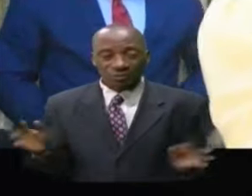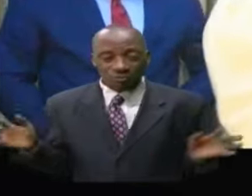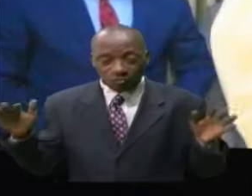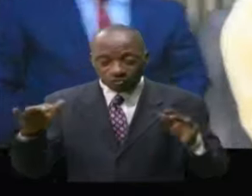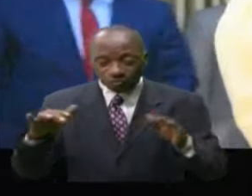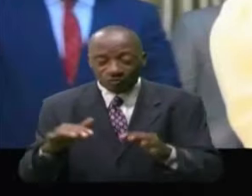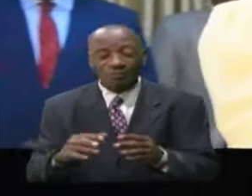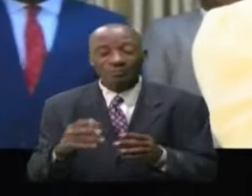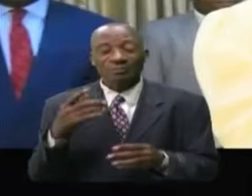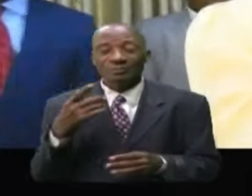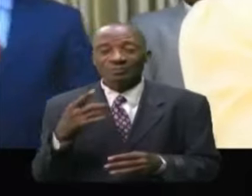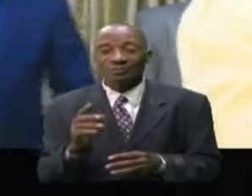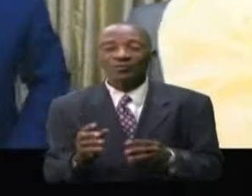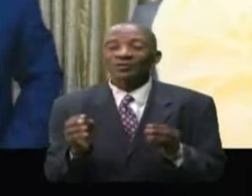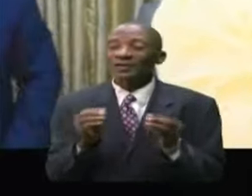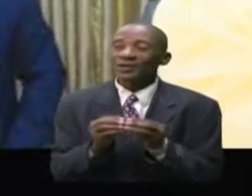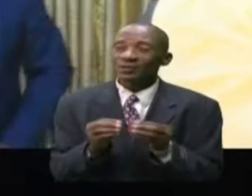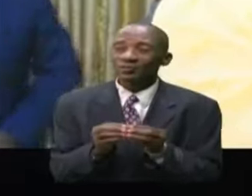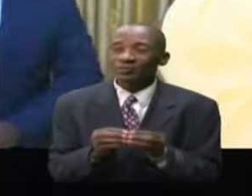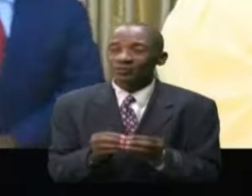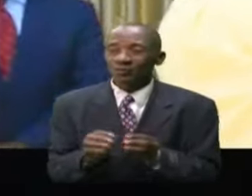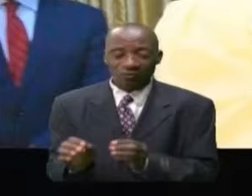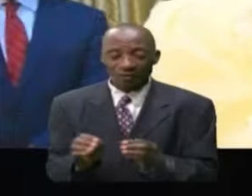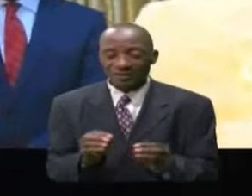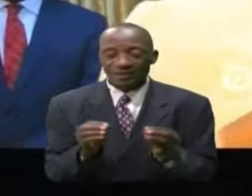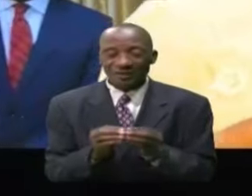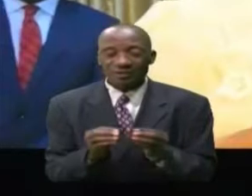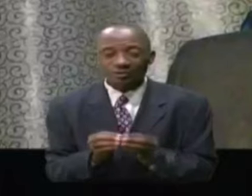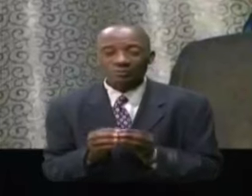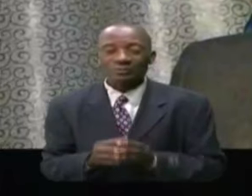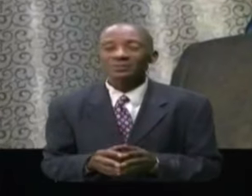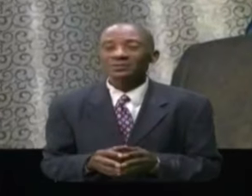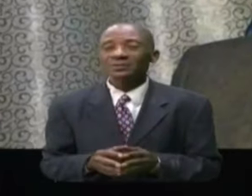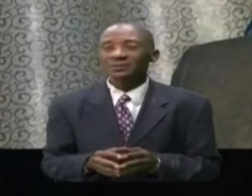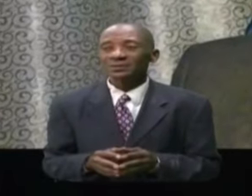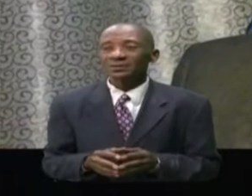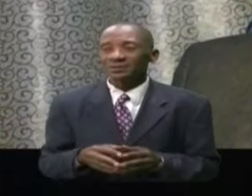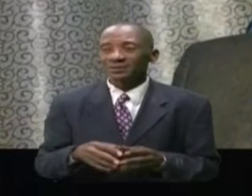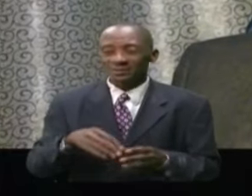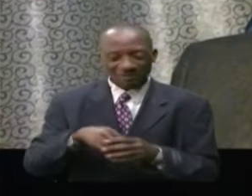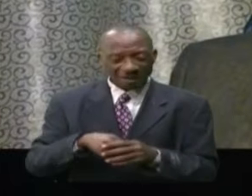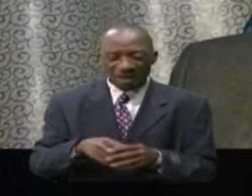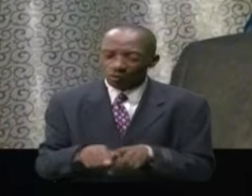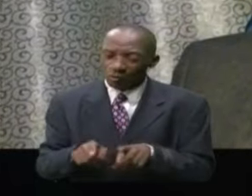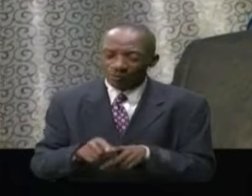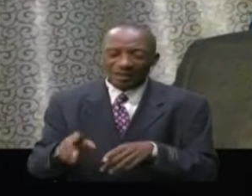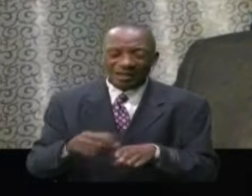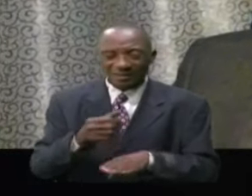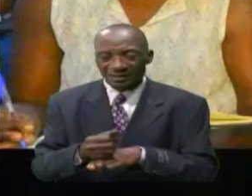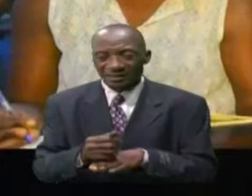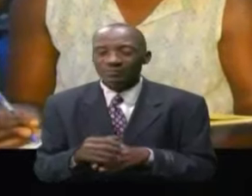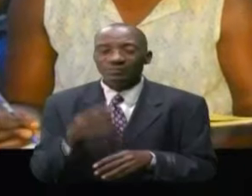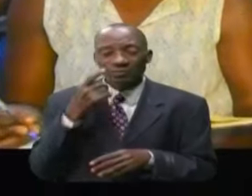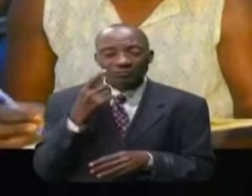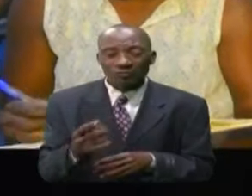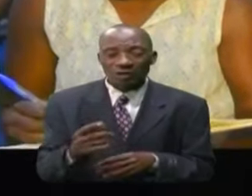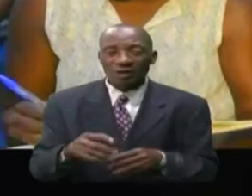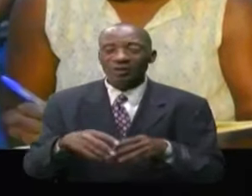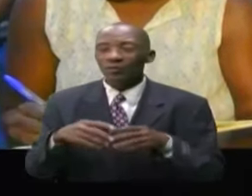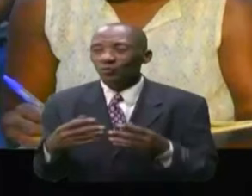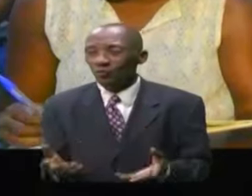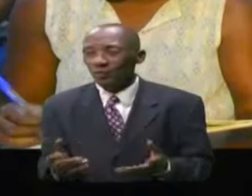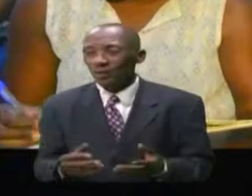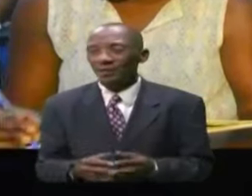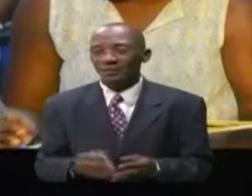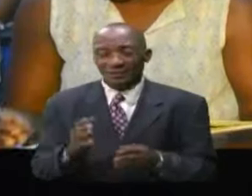CNDH. Ces défenseurs des droits des citoyens du monde se sont attelés sur l'analyse de la loi numérique avec toutes les infractions y relatives,